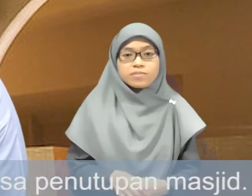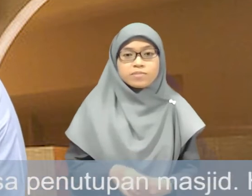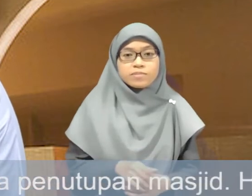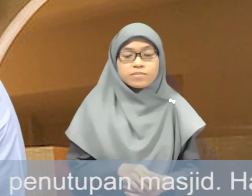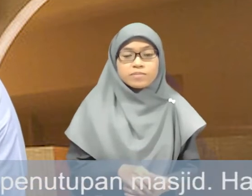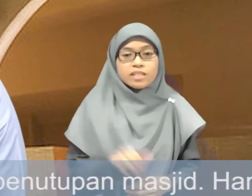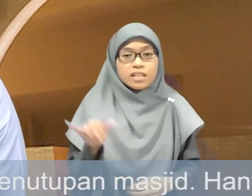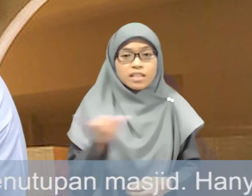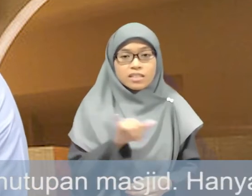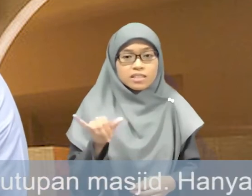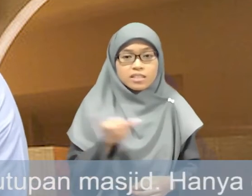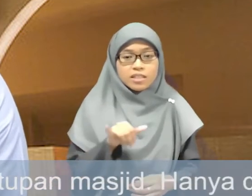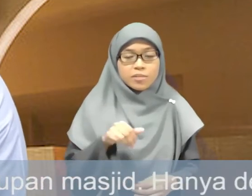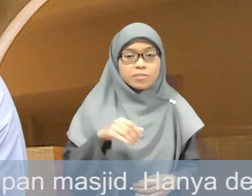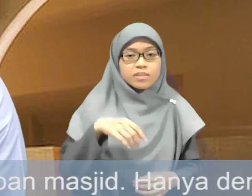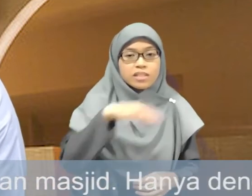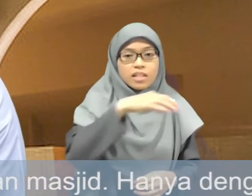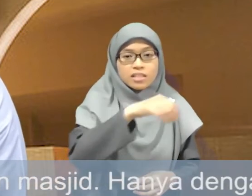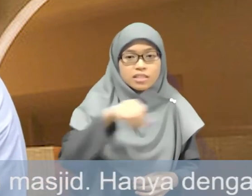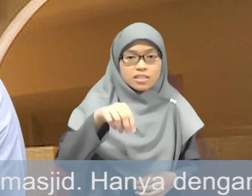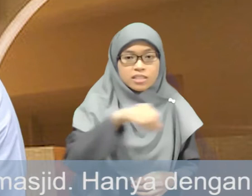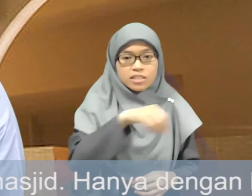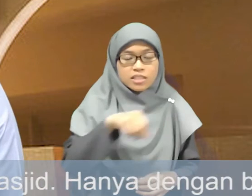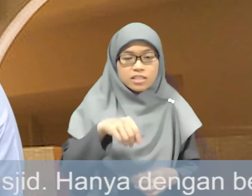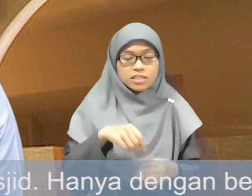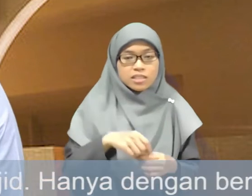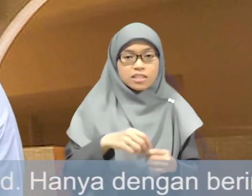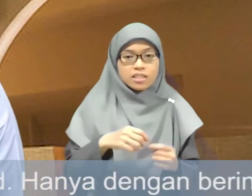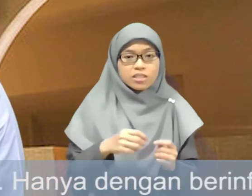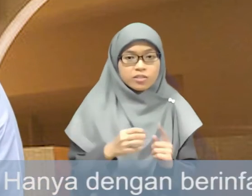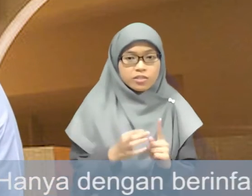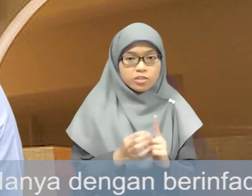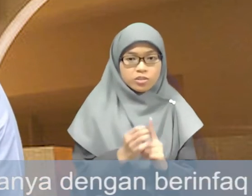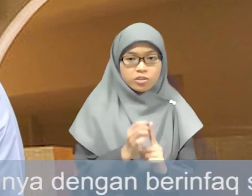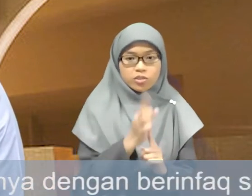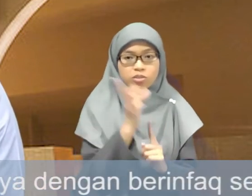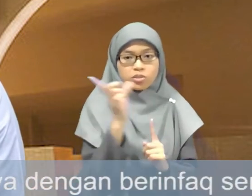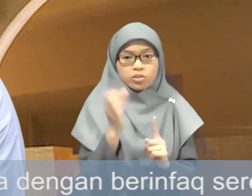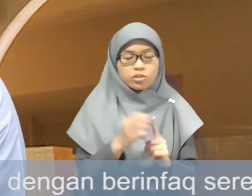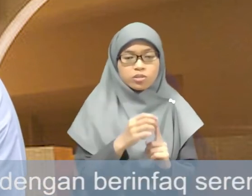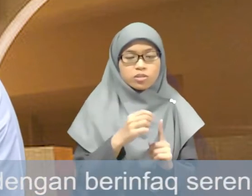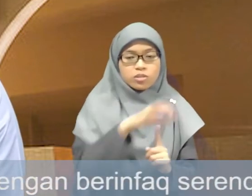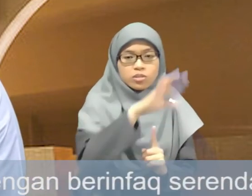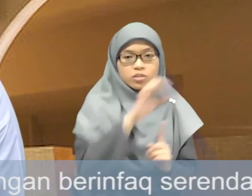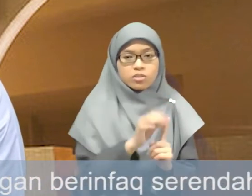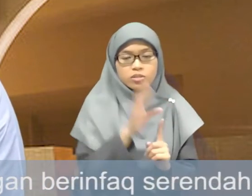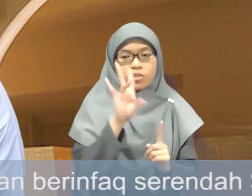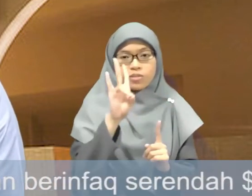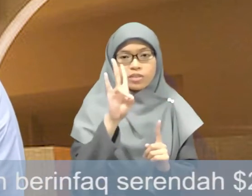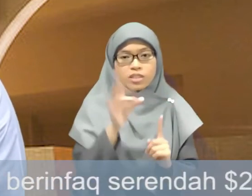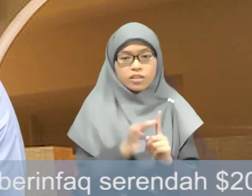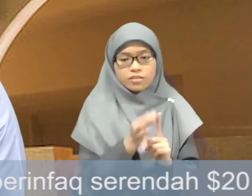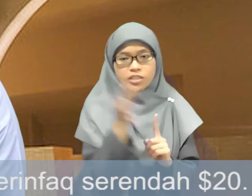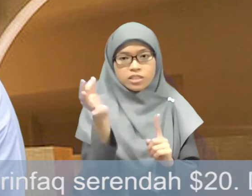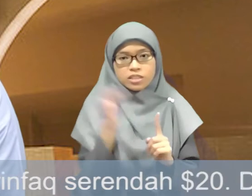يَشَاءُ وَاللَّهُ وَاسِعٌ عَلِيمٌ. Which means, the example of those who spend their wealth in the way of Allah subhanahu wa ta'ala is like a seed of